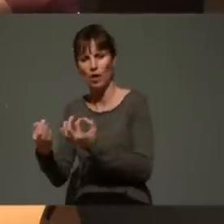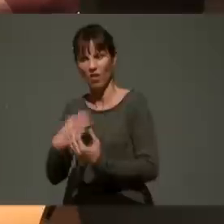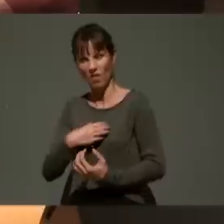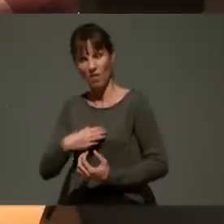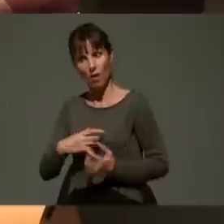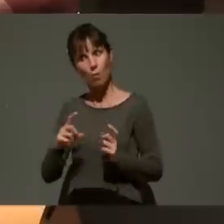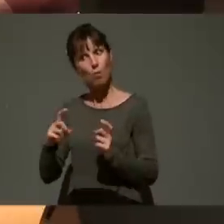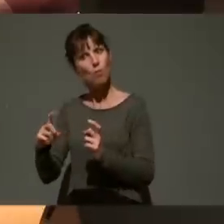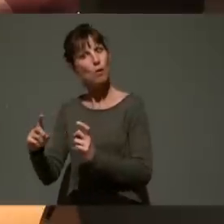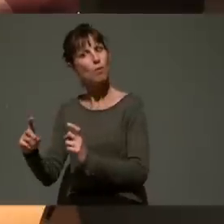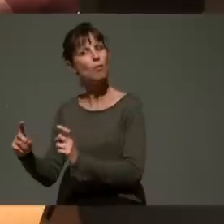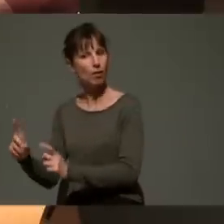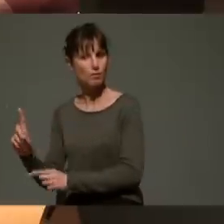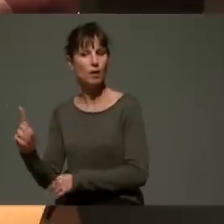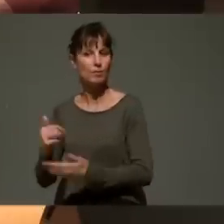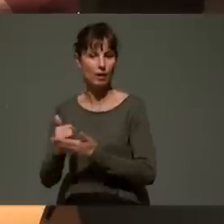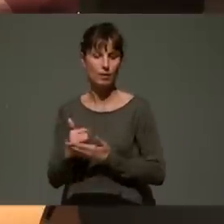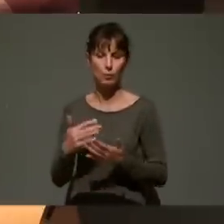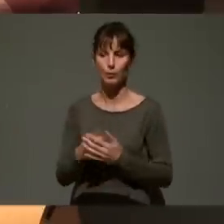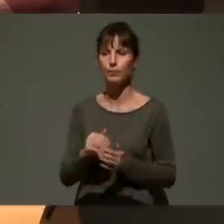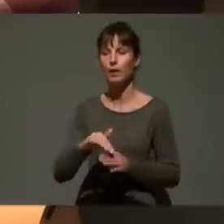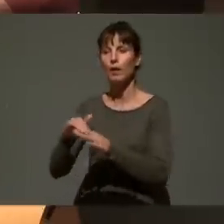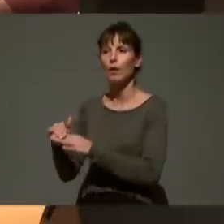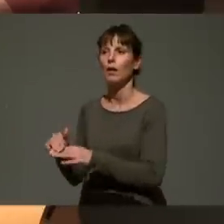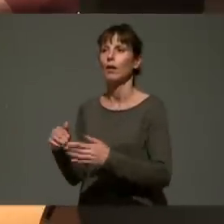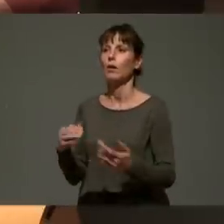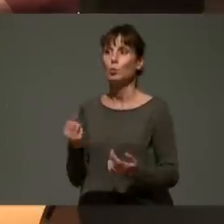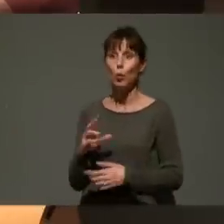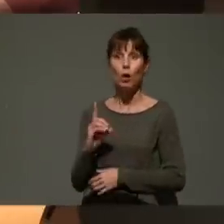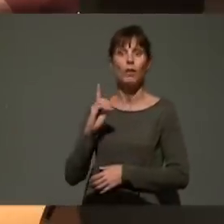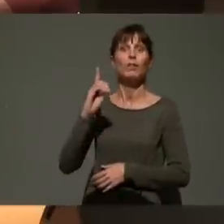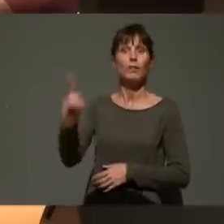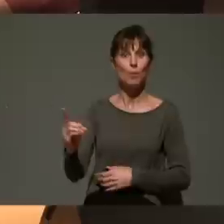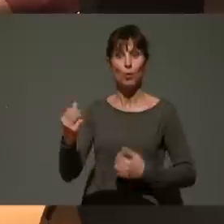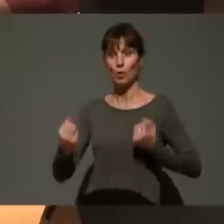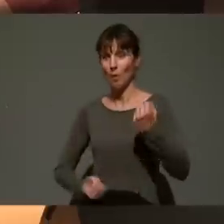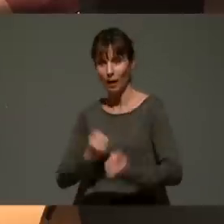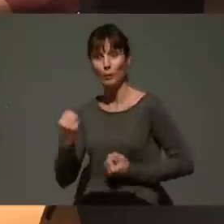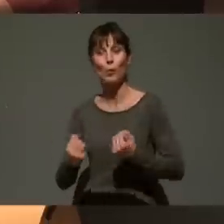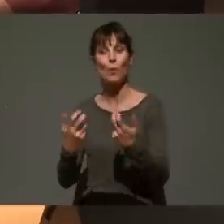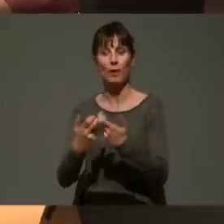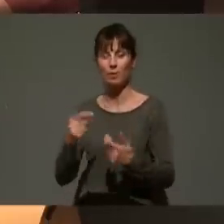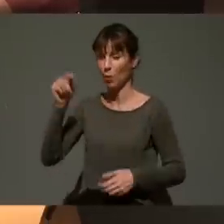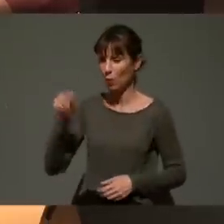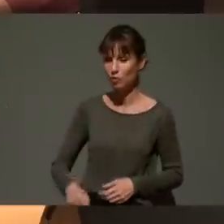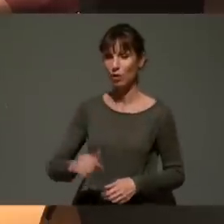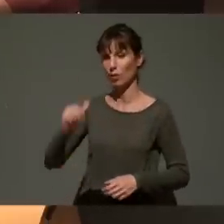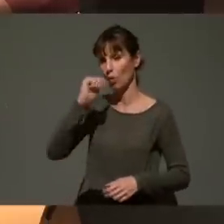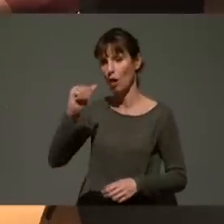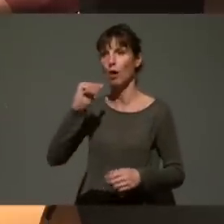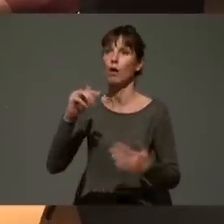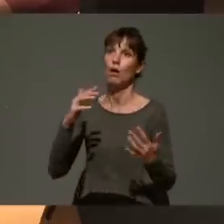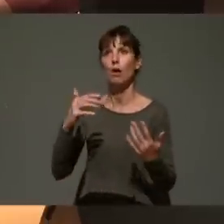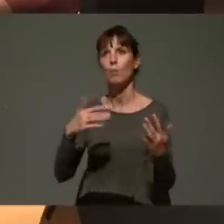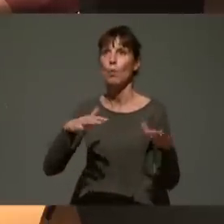l'idéal, et c'est ce que vous aurez dimanche, j'en suis sûr, sur le marathon, puisque c'est une obligation, c'est une hydratation toutes